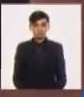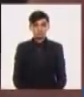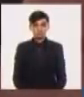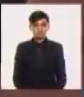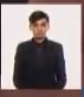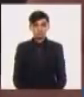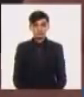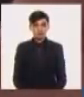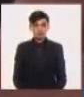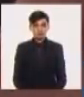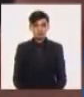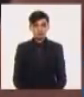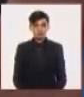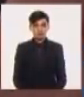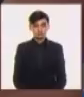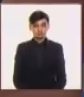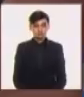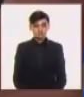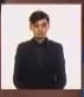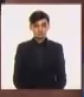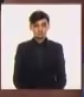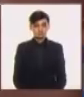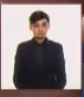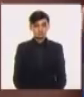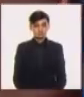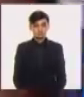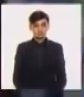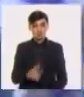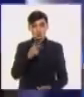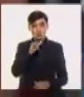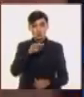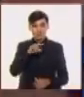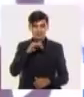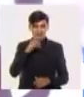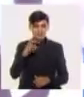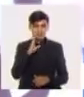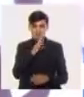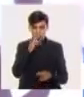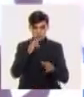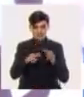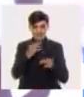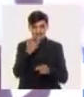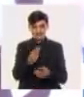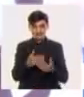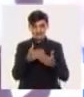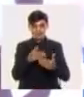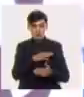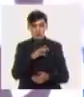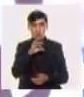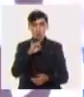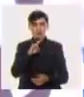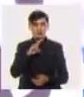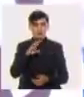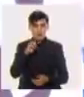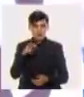свадьба. Вот она. Кто скажет, что ей 80 лет? Гульнару Аисова потеряла мать. За 3 дня до этого у Рымбалы Кунтаевой